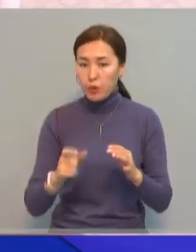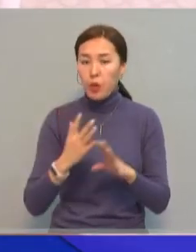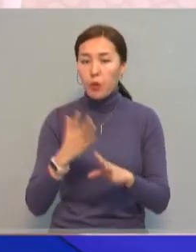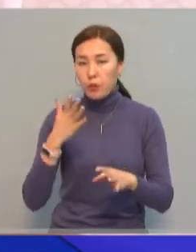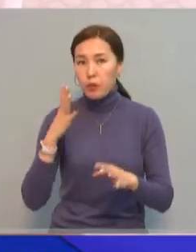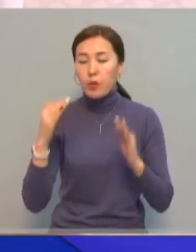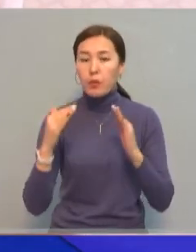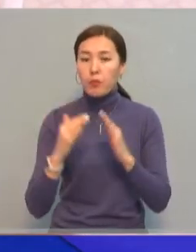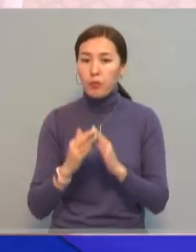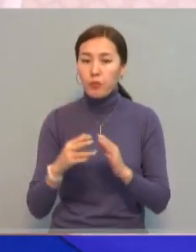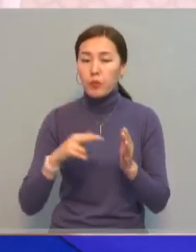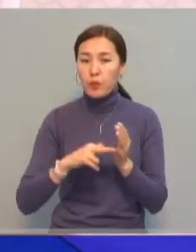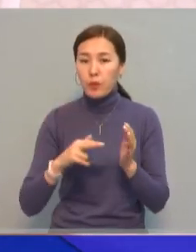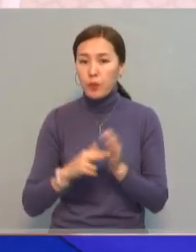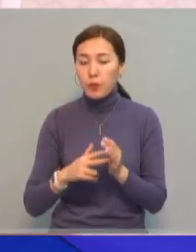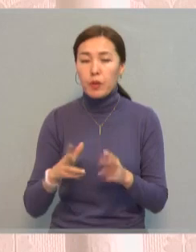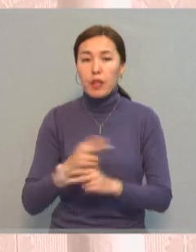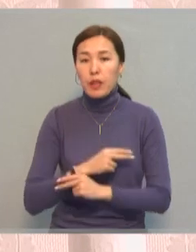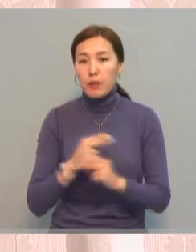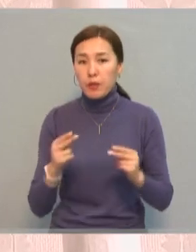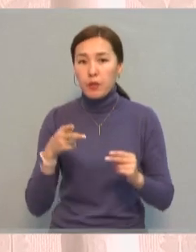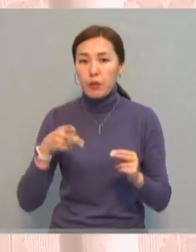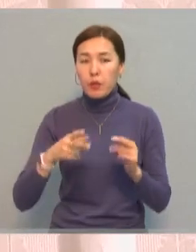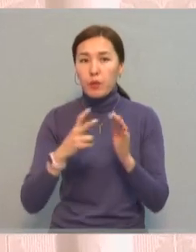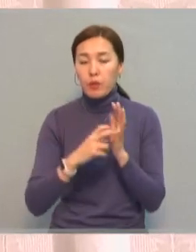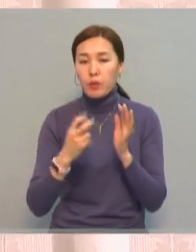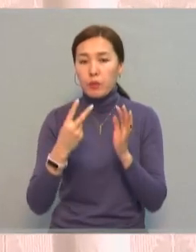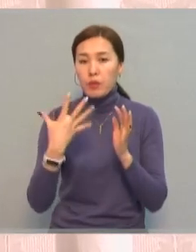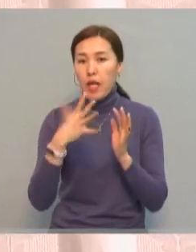стоящим в очереди на жилье, планируется распределить 2835 квартир.